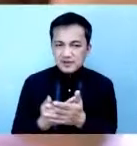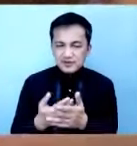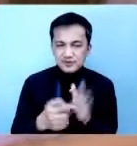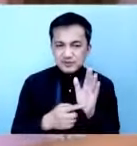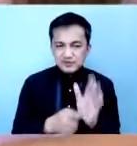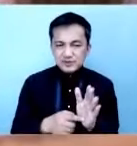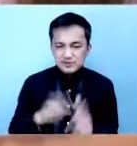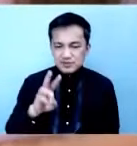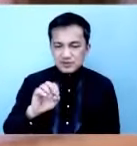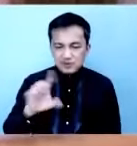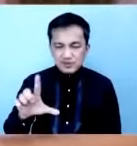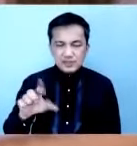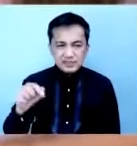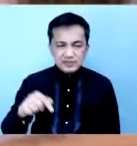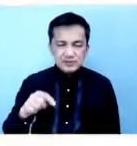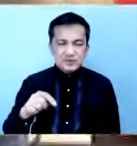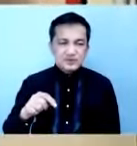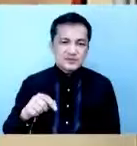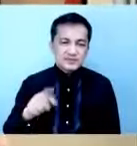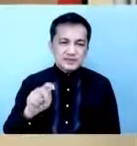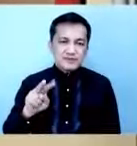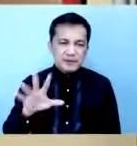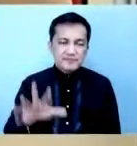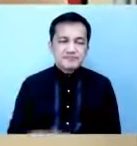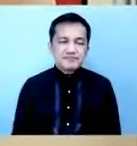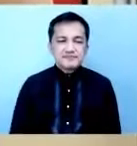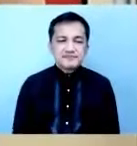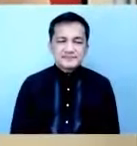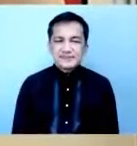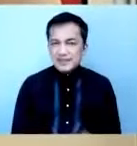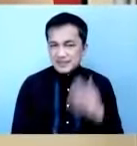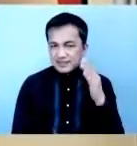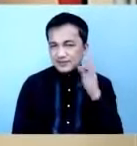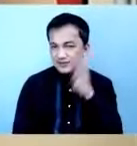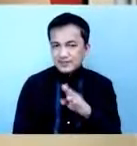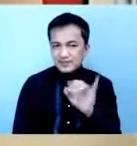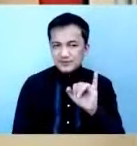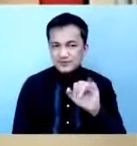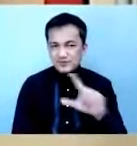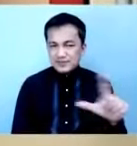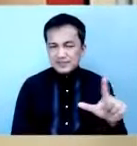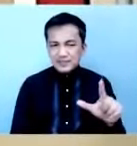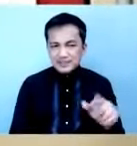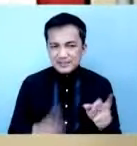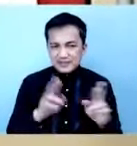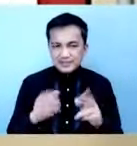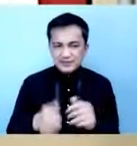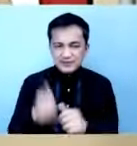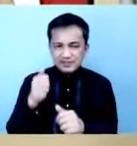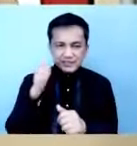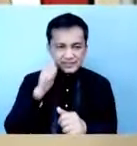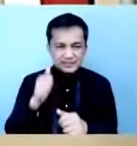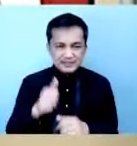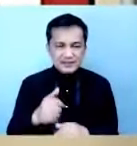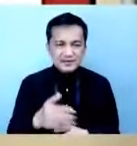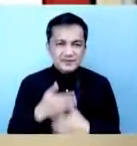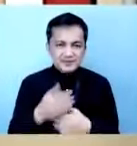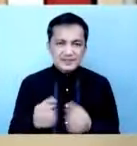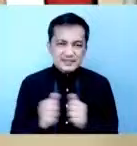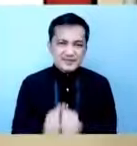Will dito sa Kapatid Network. Kuya Will, handa na ang win girls na magpasaya kasama